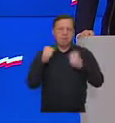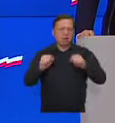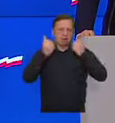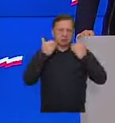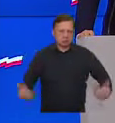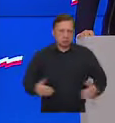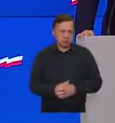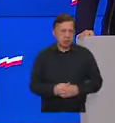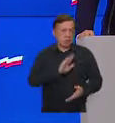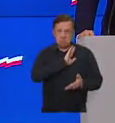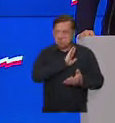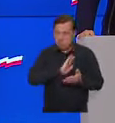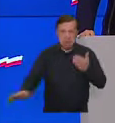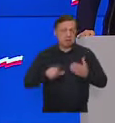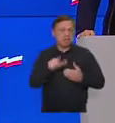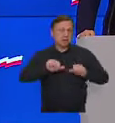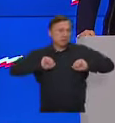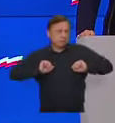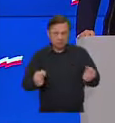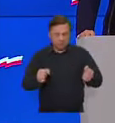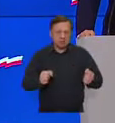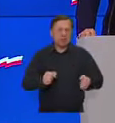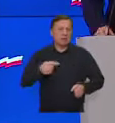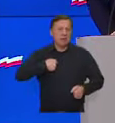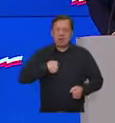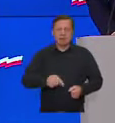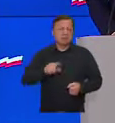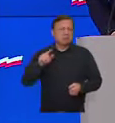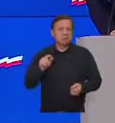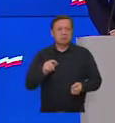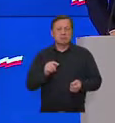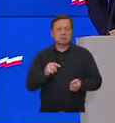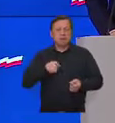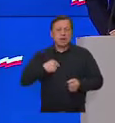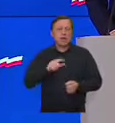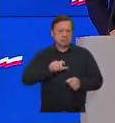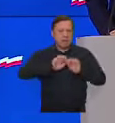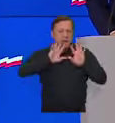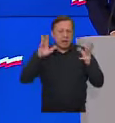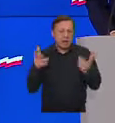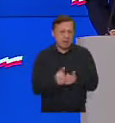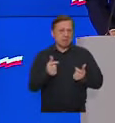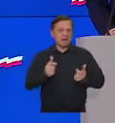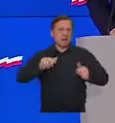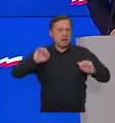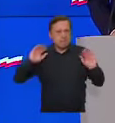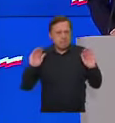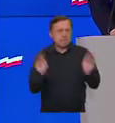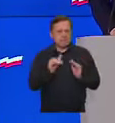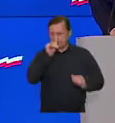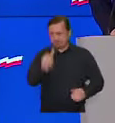bo bez tego wielkiego zaangażowania nie moglibyśmy przechodzić tej pandemii w sposób